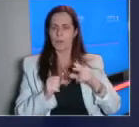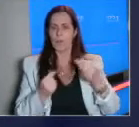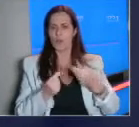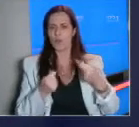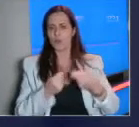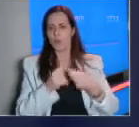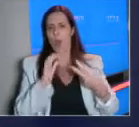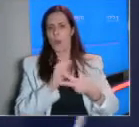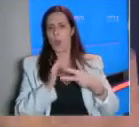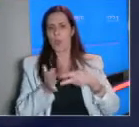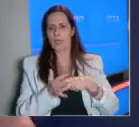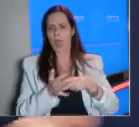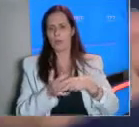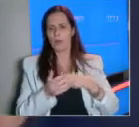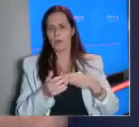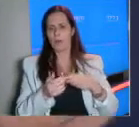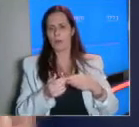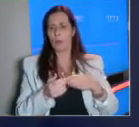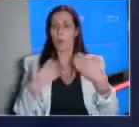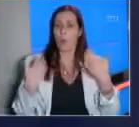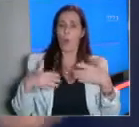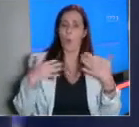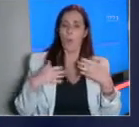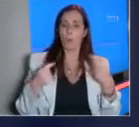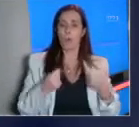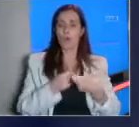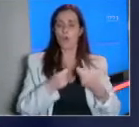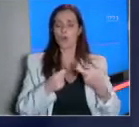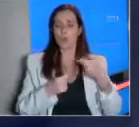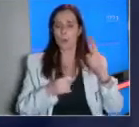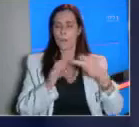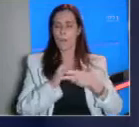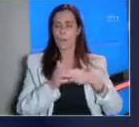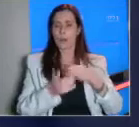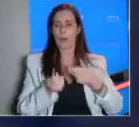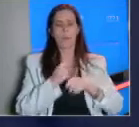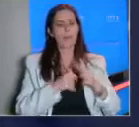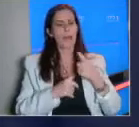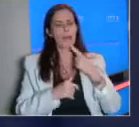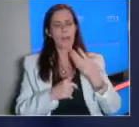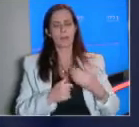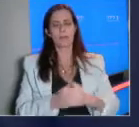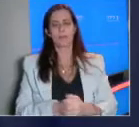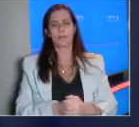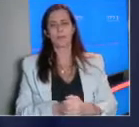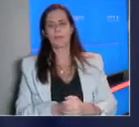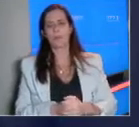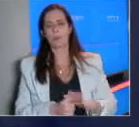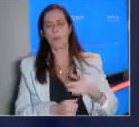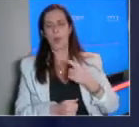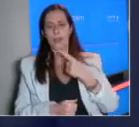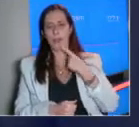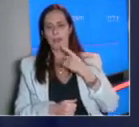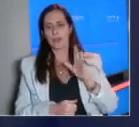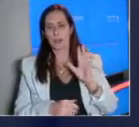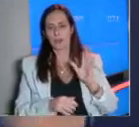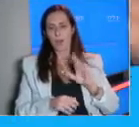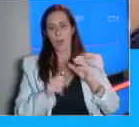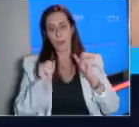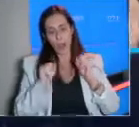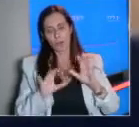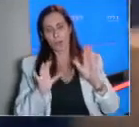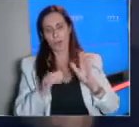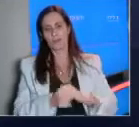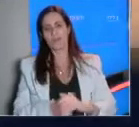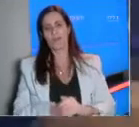שיקול פוליטי. שיקול פוליטי כלכלי שהוא מעל הראש שלנו. אז ספר לנו מה השיקול. בוא נגיד לכאורה, בסדר?